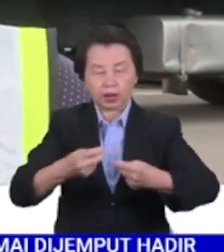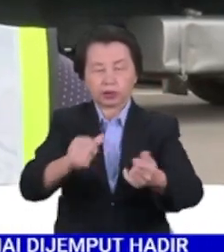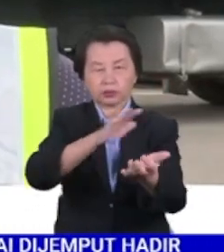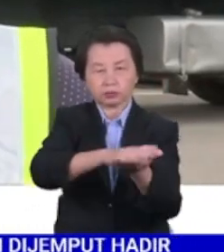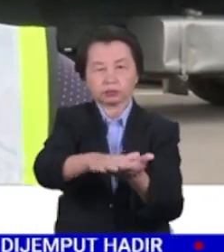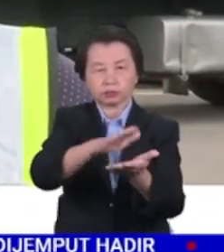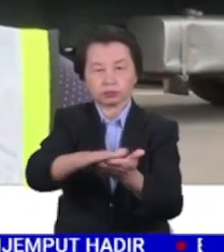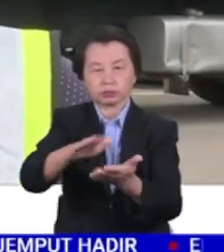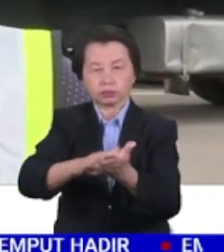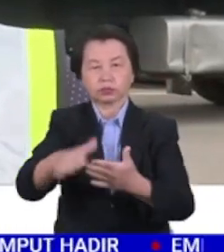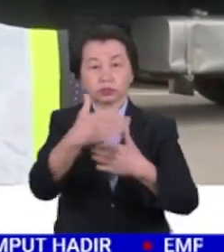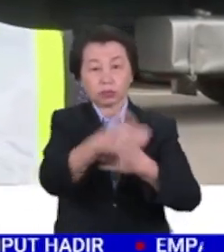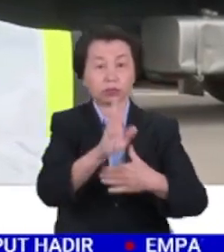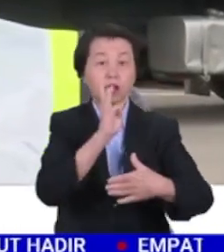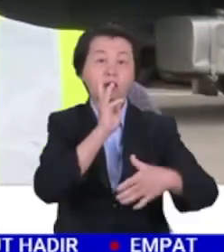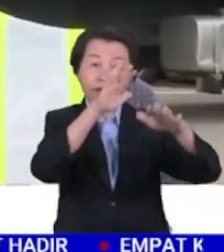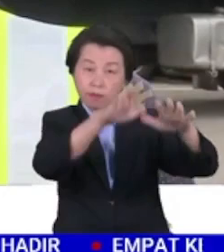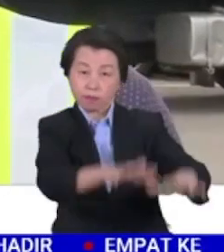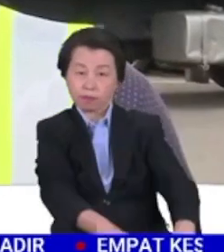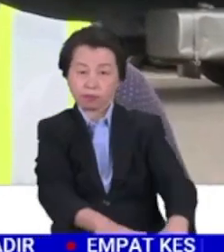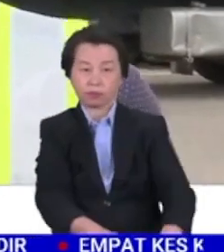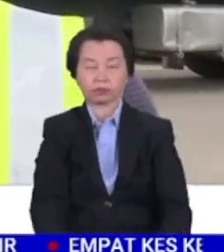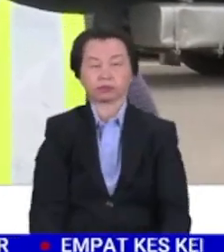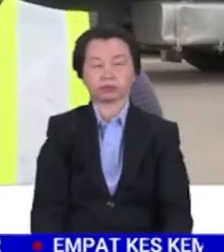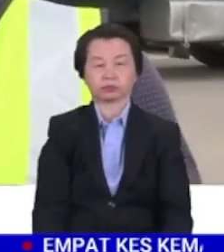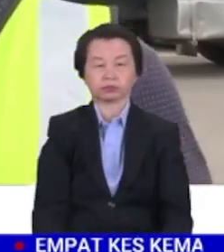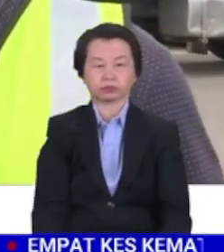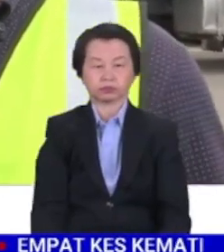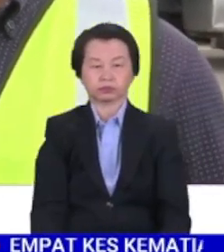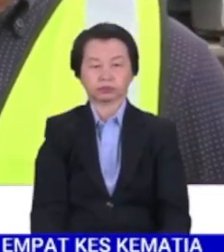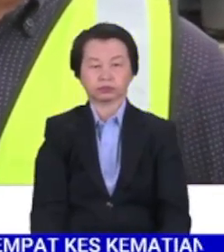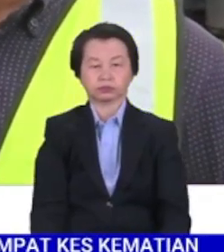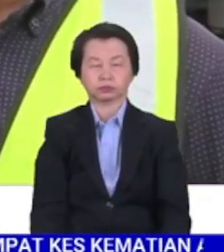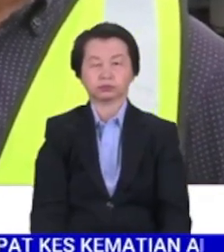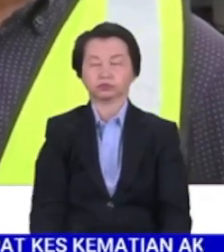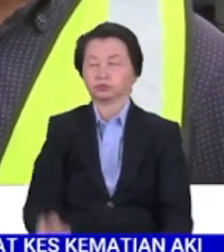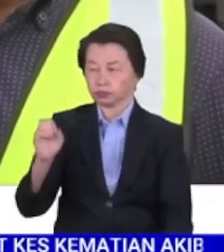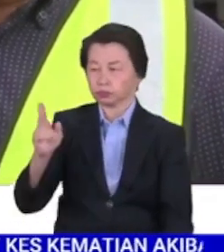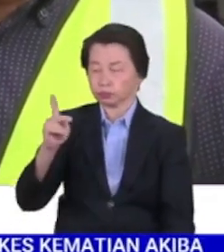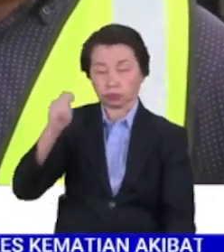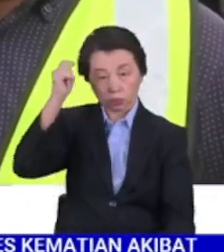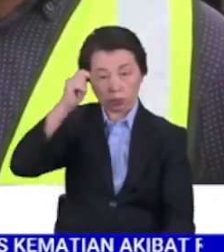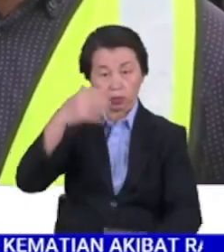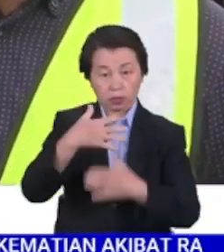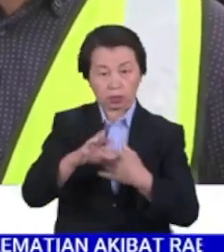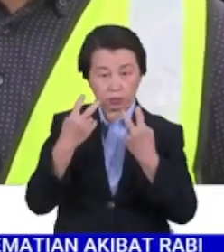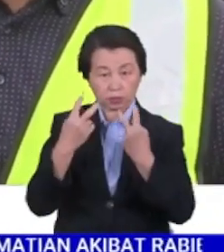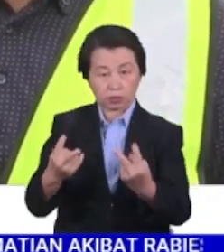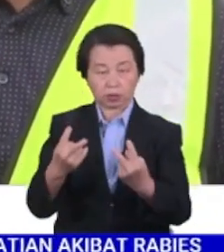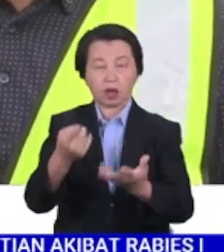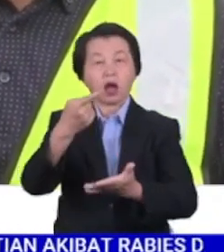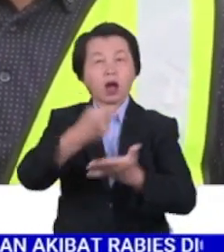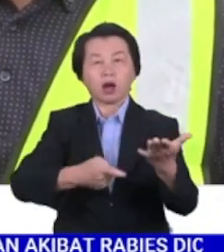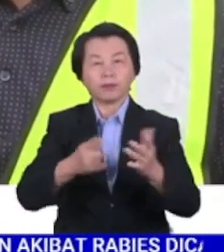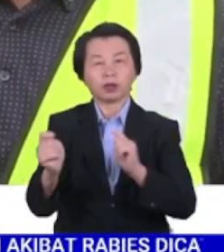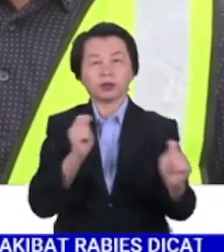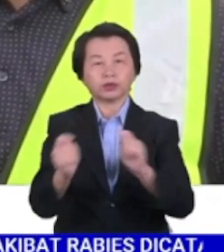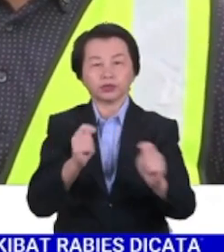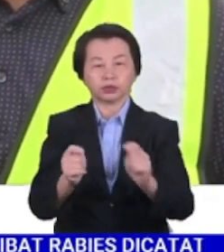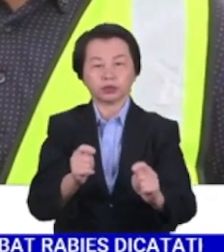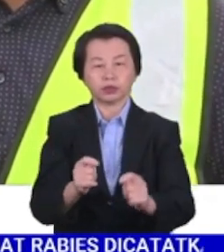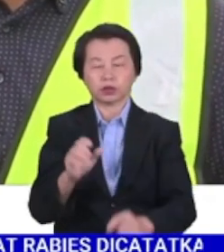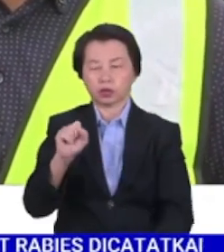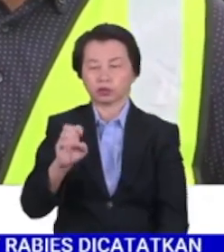pembersihan pasca banjir. Baik Tuan, kalau kita tengok selepas pasca banjir ini, apakah tindakan